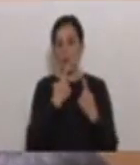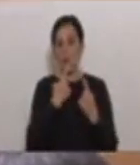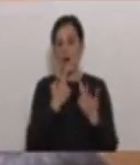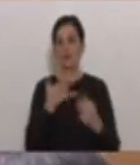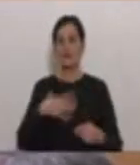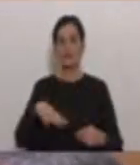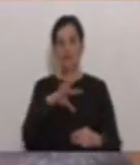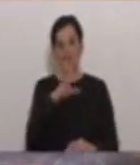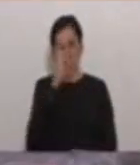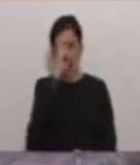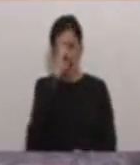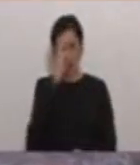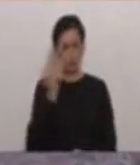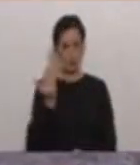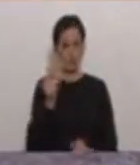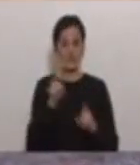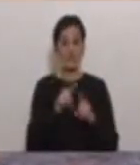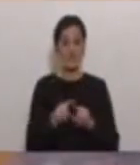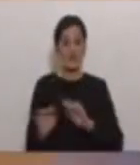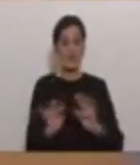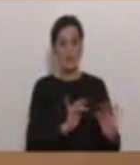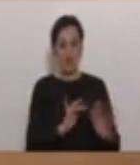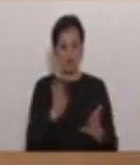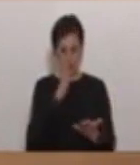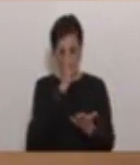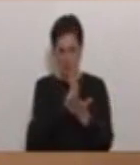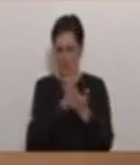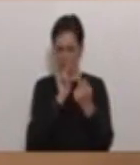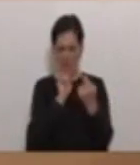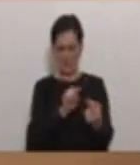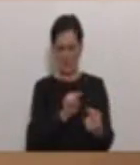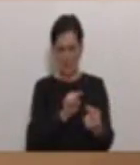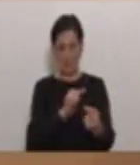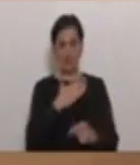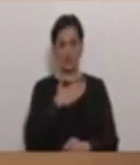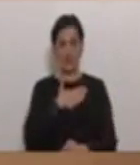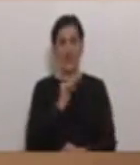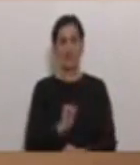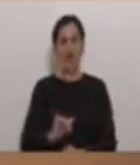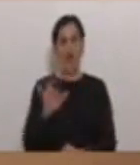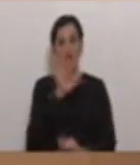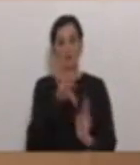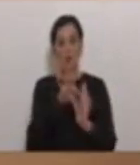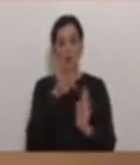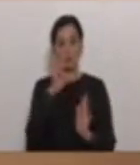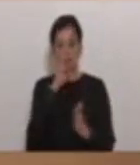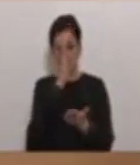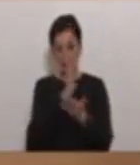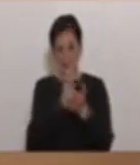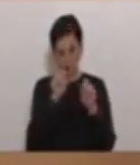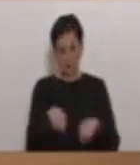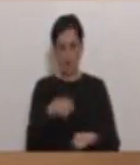საქართველოს ხელისუფლების იმ ქმედებებზე, რომელიც პირდაპირ ეწინააღმდეგება ჩვენს ევროპულ არჩევანს და პირდაპირ შეგვიძლია